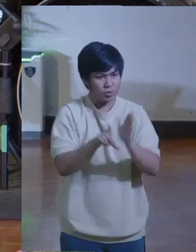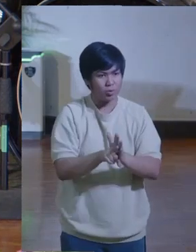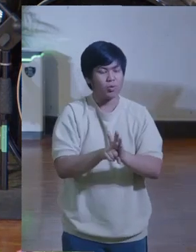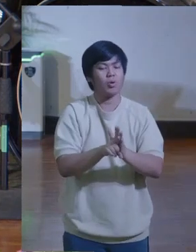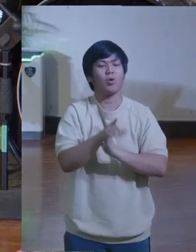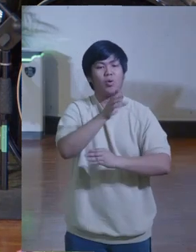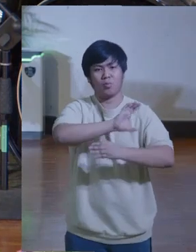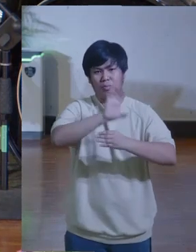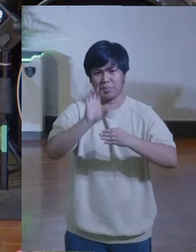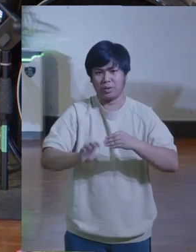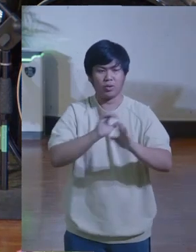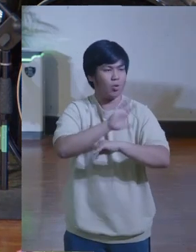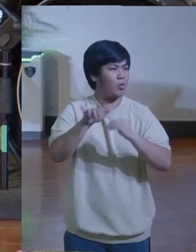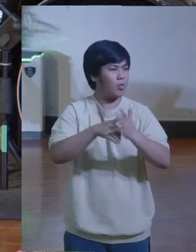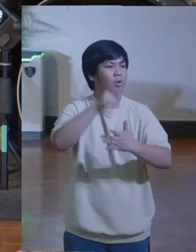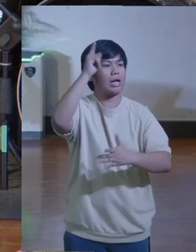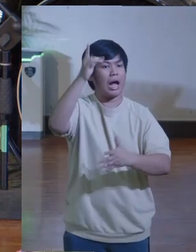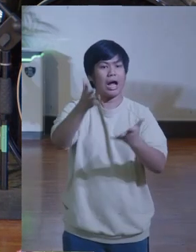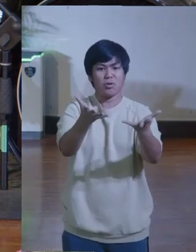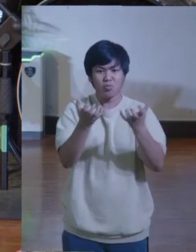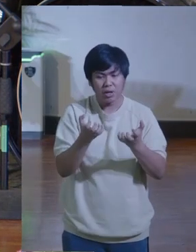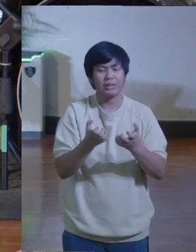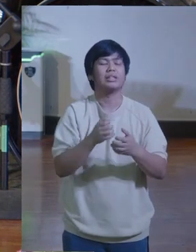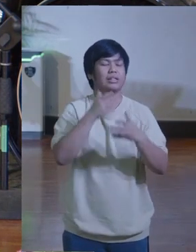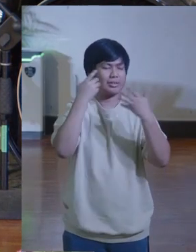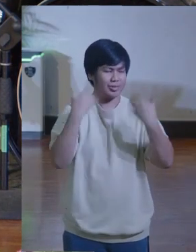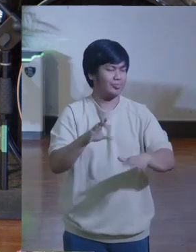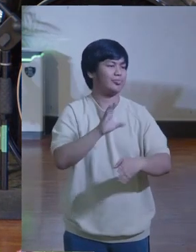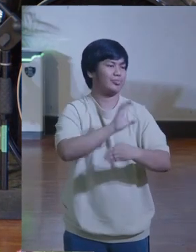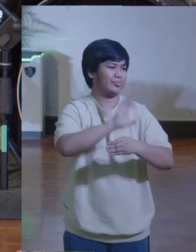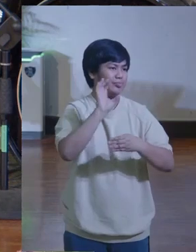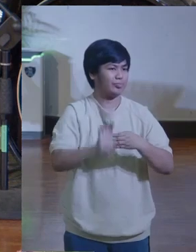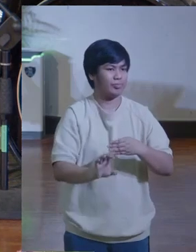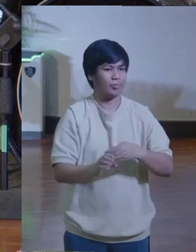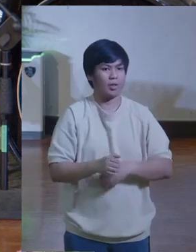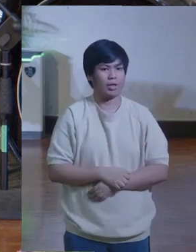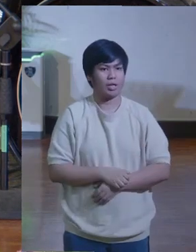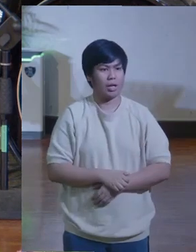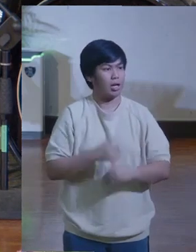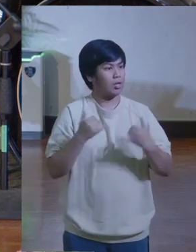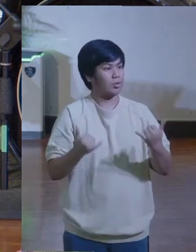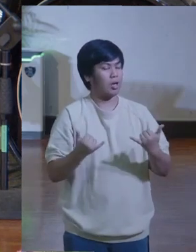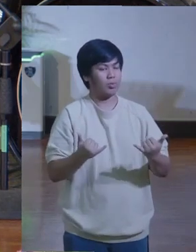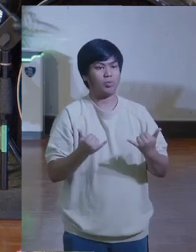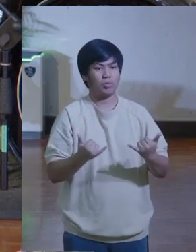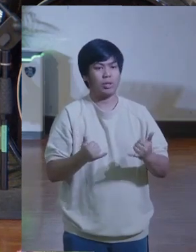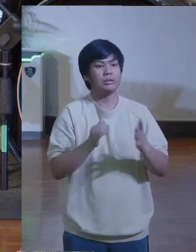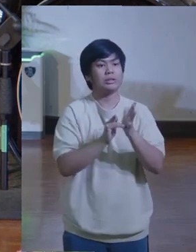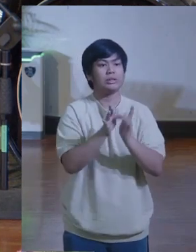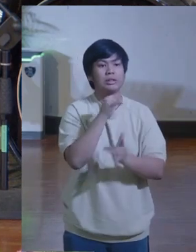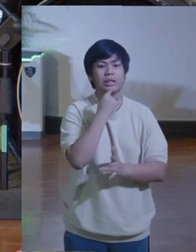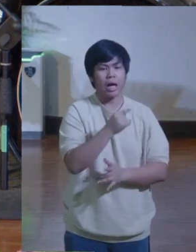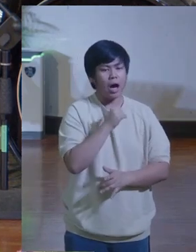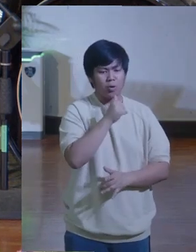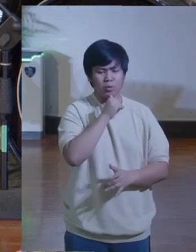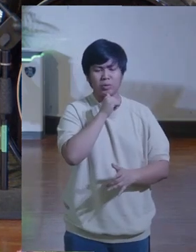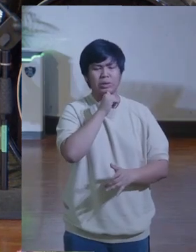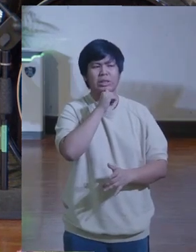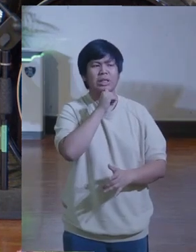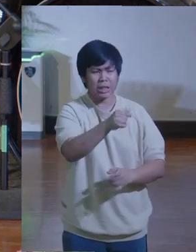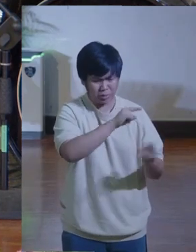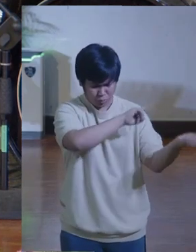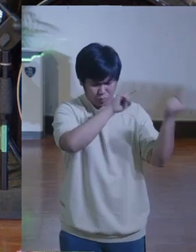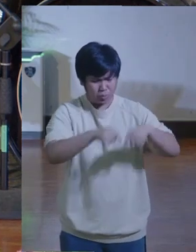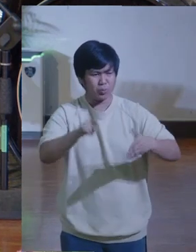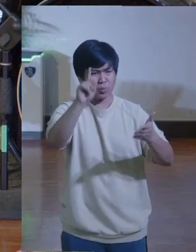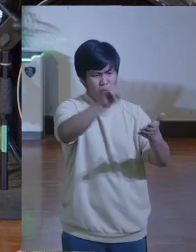Diyos. Sinabi niya sa Matthew 5:17, do not think that I have come to abolish the law or the prophets. Hindi ko ina-abolish